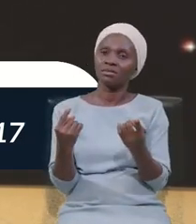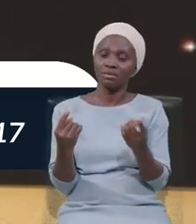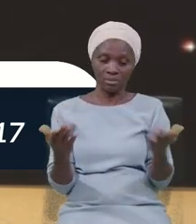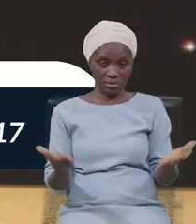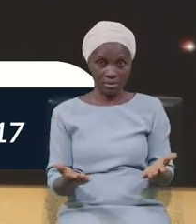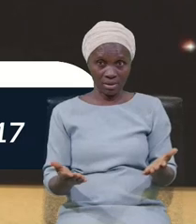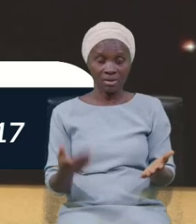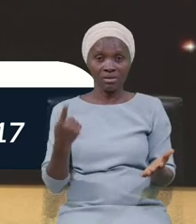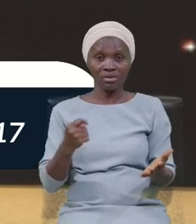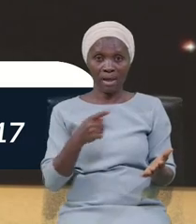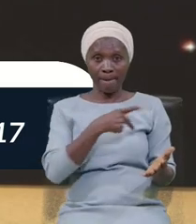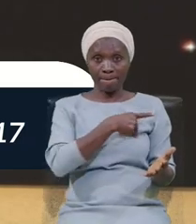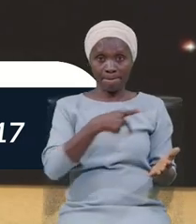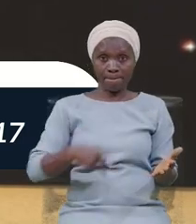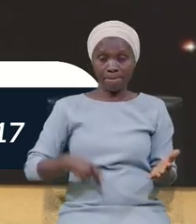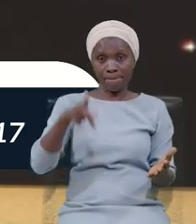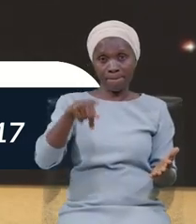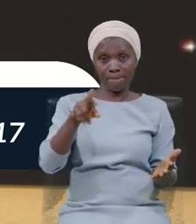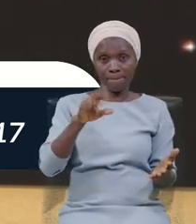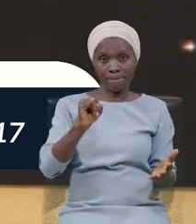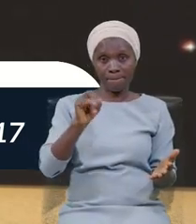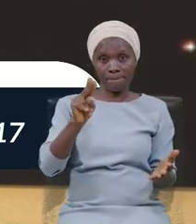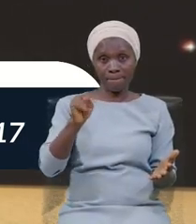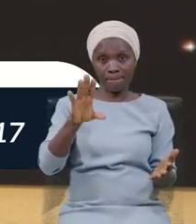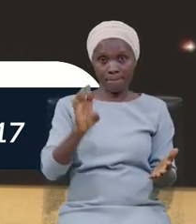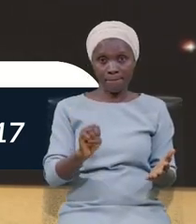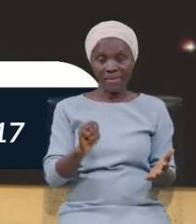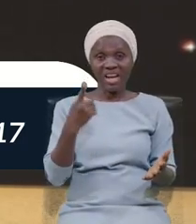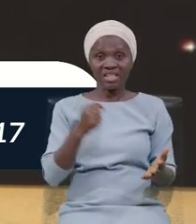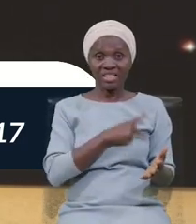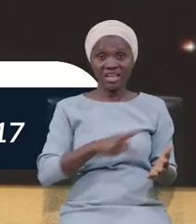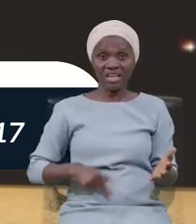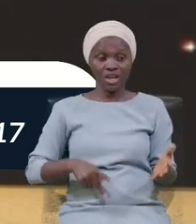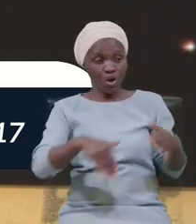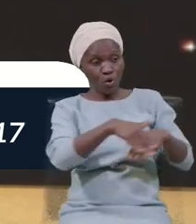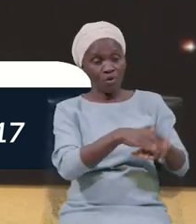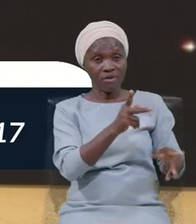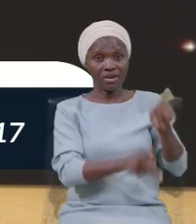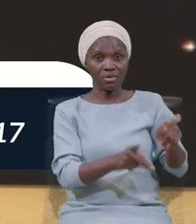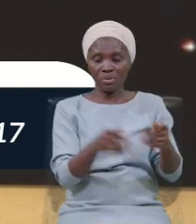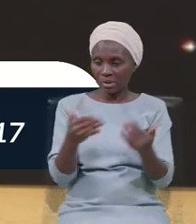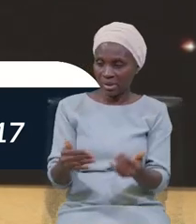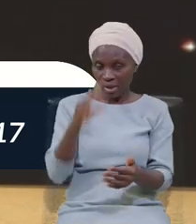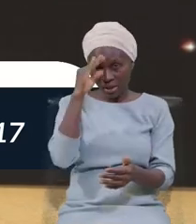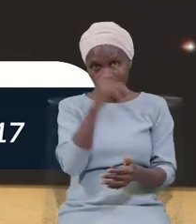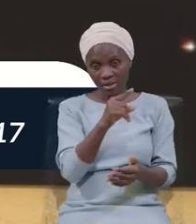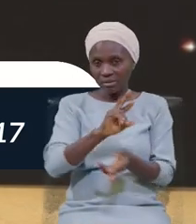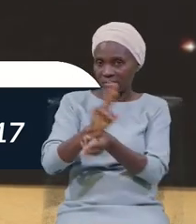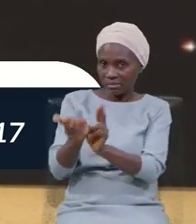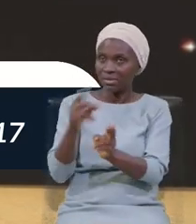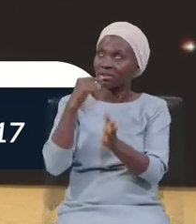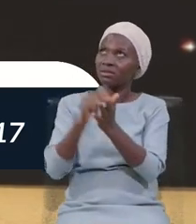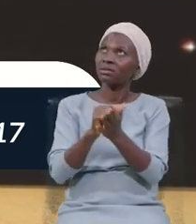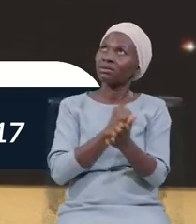la repentance royale. Le roi, le prince sur les gens, maintenant se repent et dit que j'ai fait